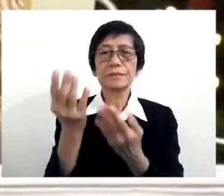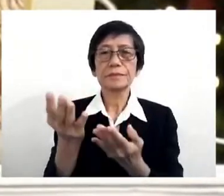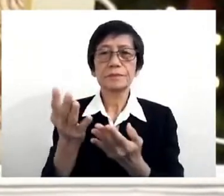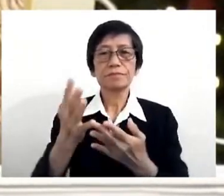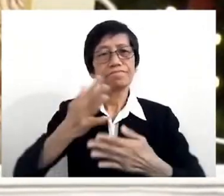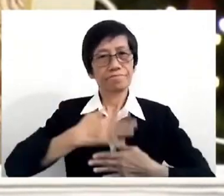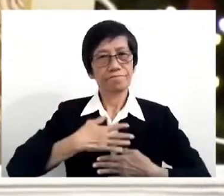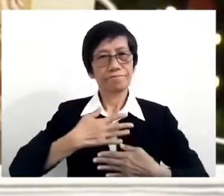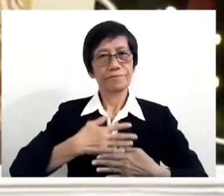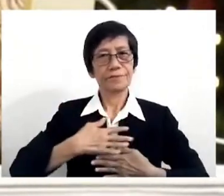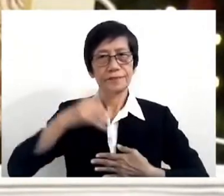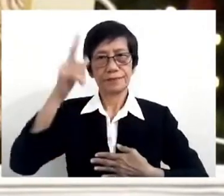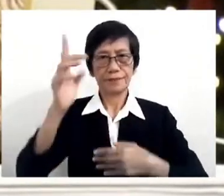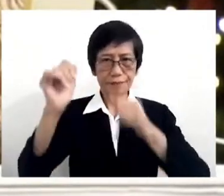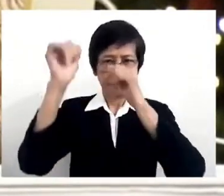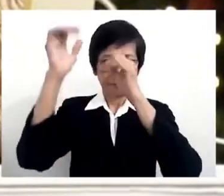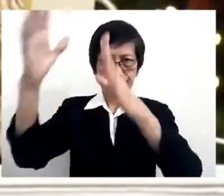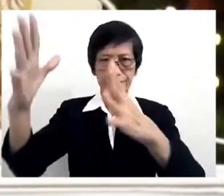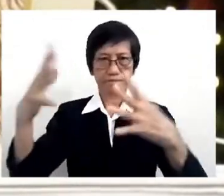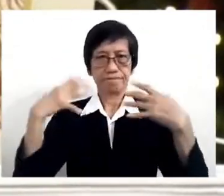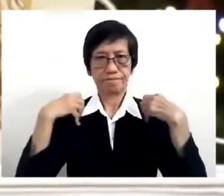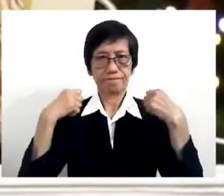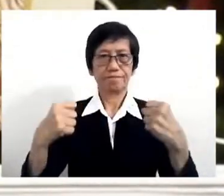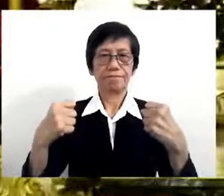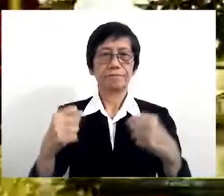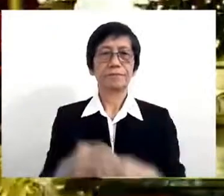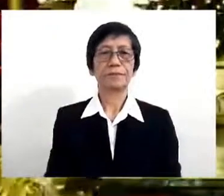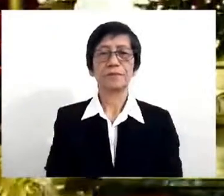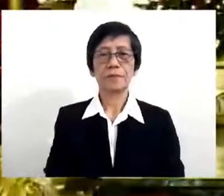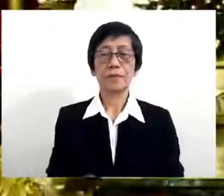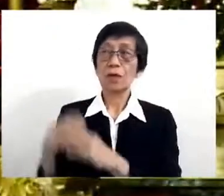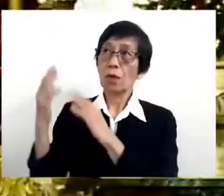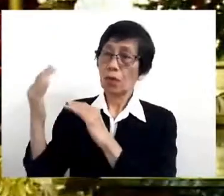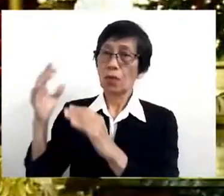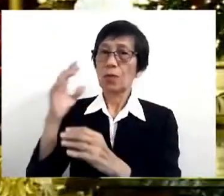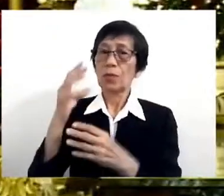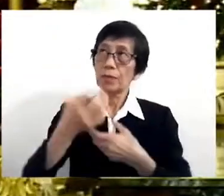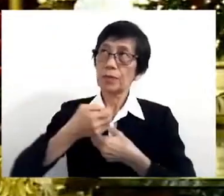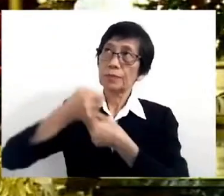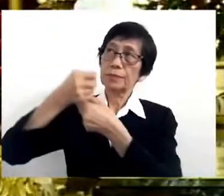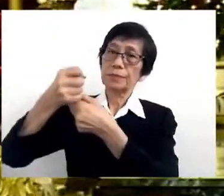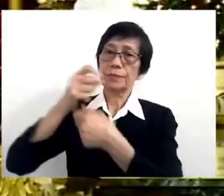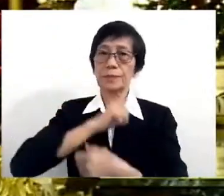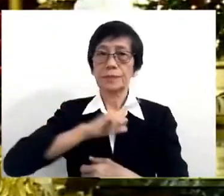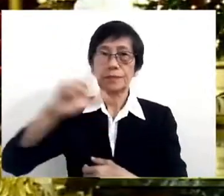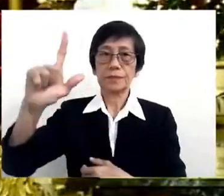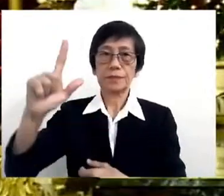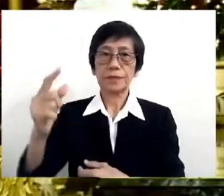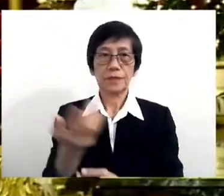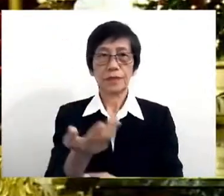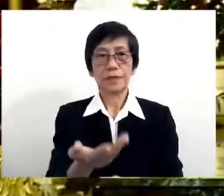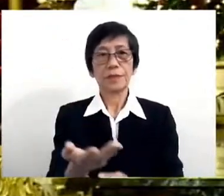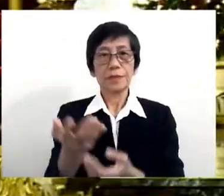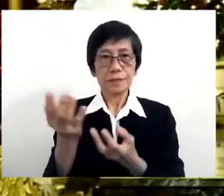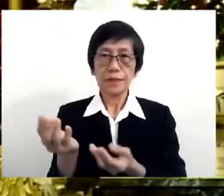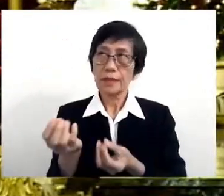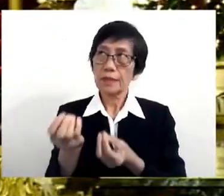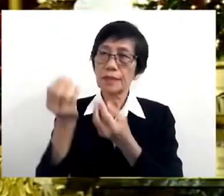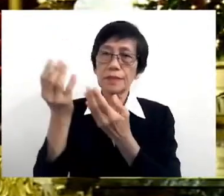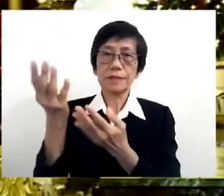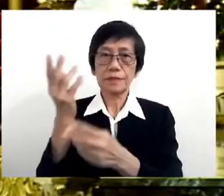Diyos Amang makapangyarihan. Tanggapin nawa ng Panginoon itong paghahain sa iyong mga kamay